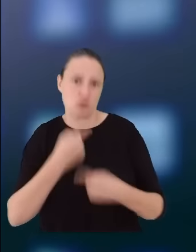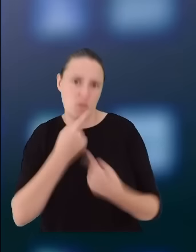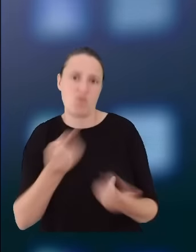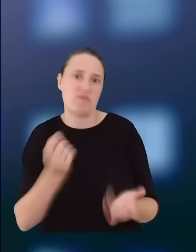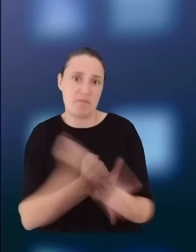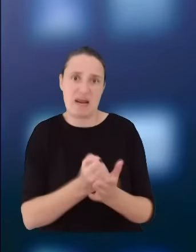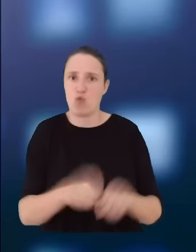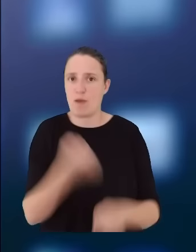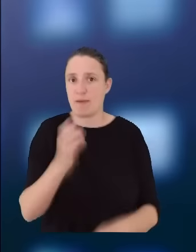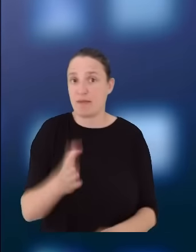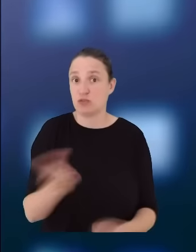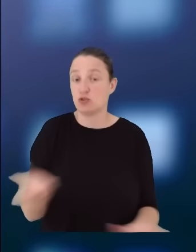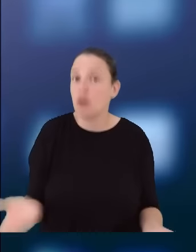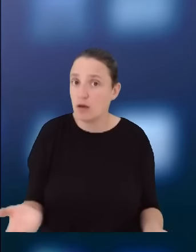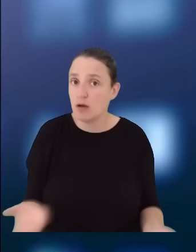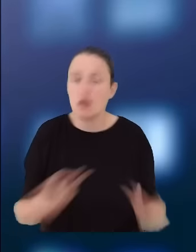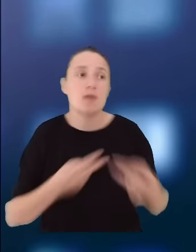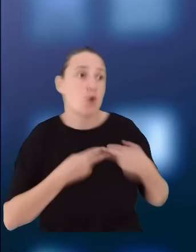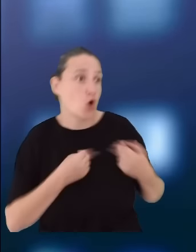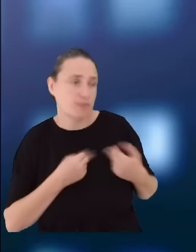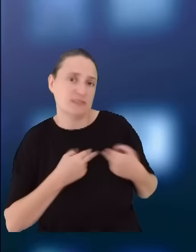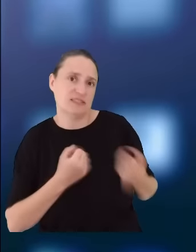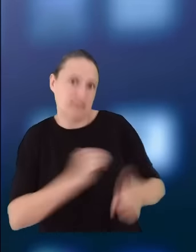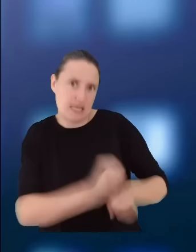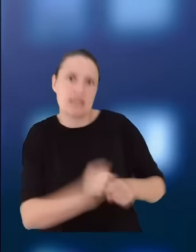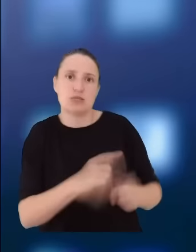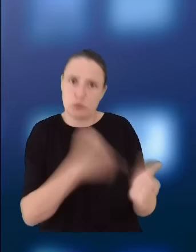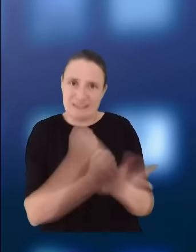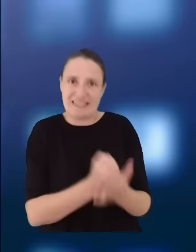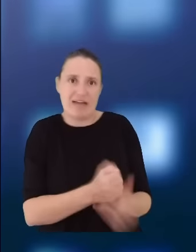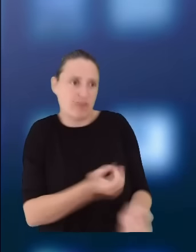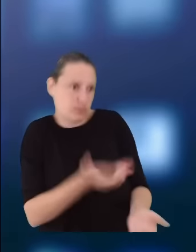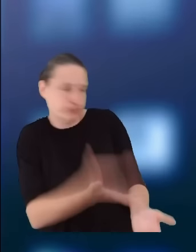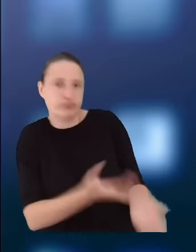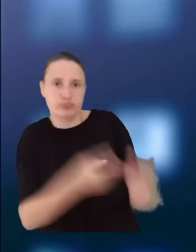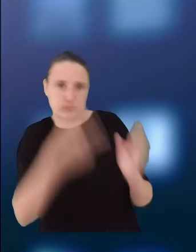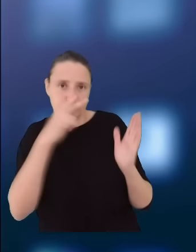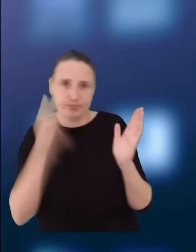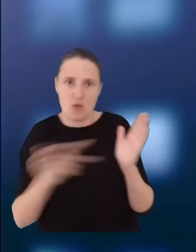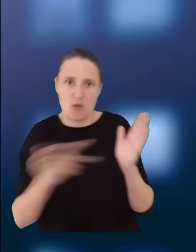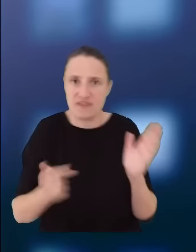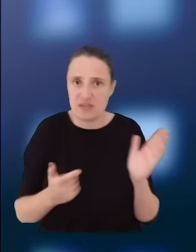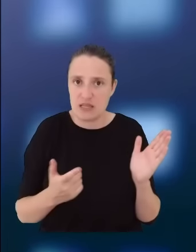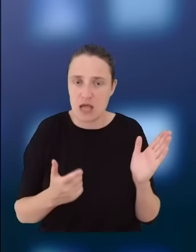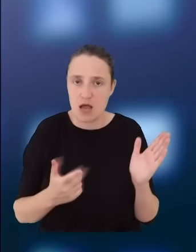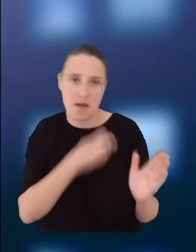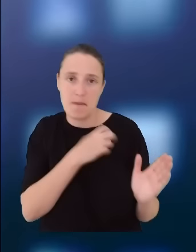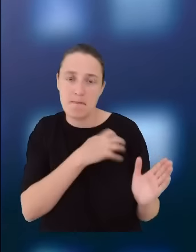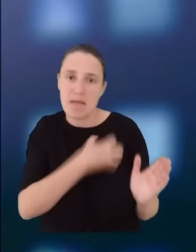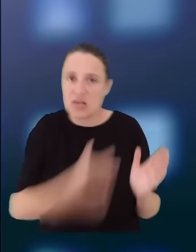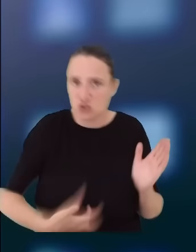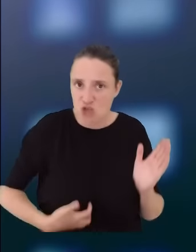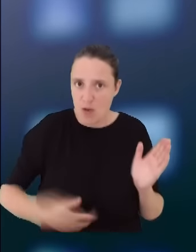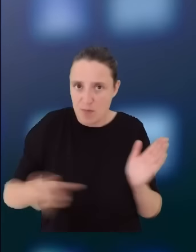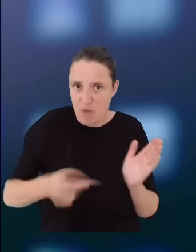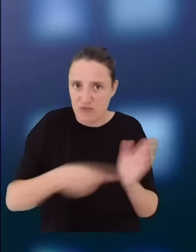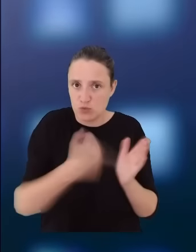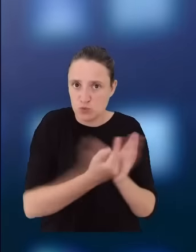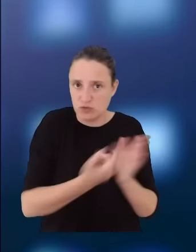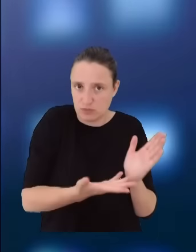skoro istnieje komisja zgodnie powołana ustawą, to marszałek Sejmu ma obowiązek ją obsadzić,